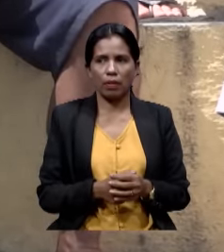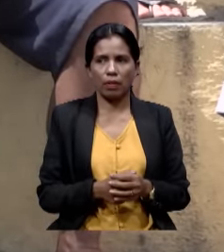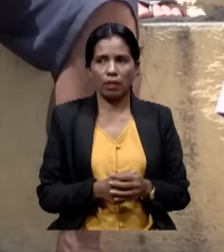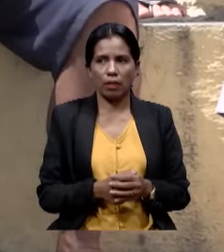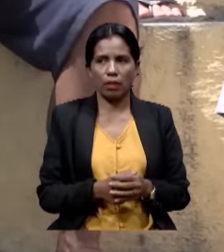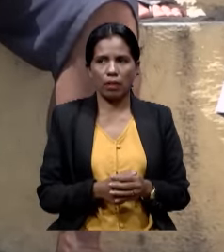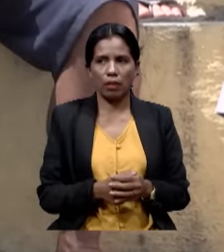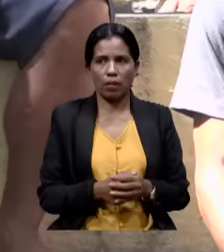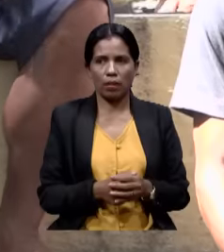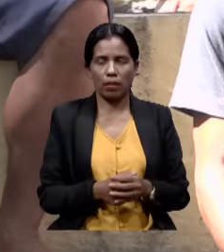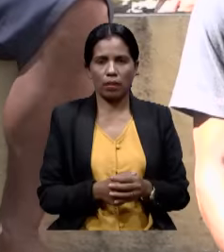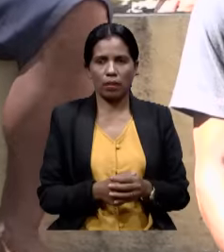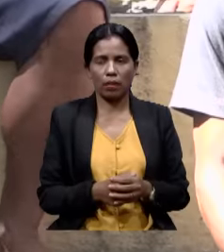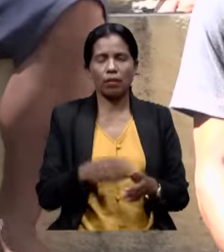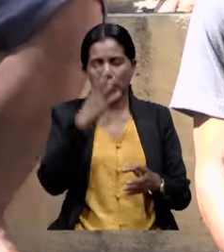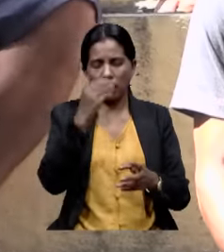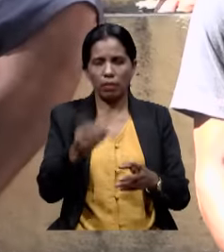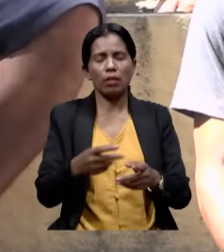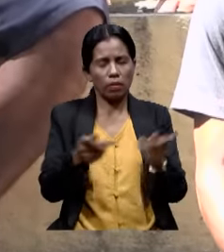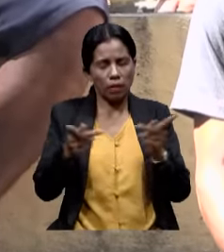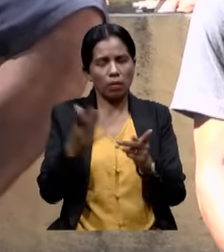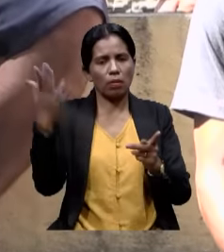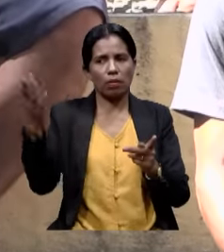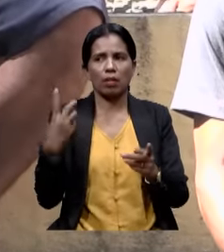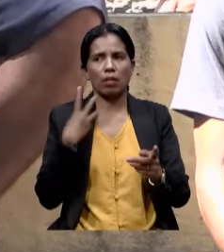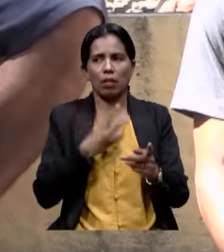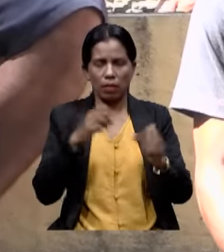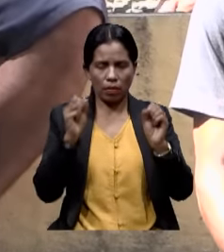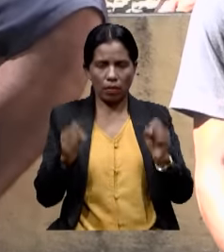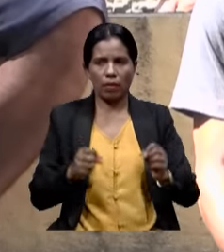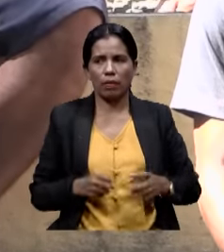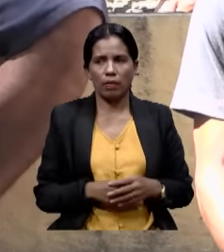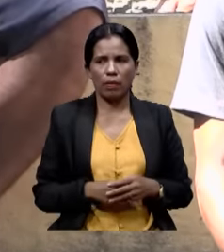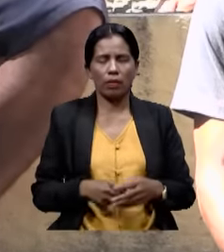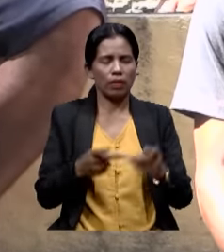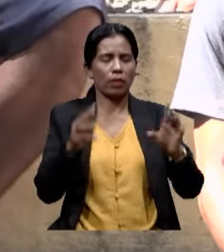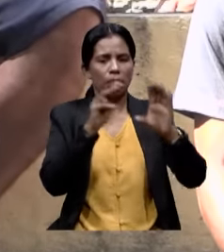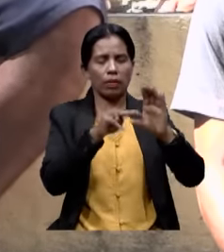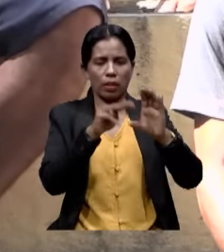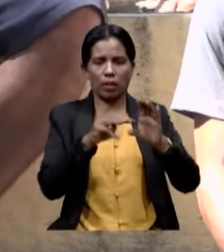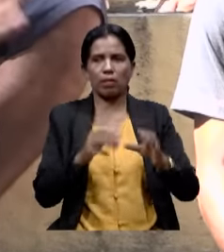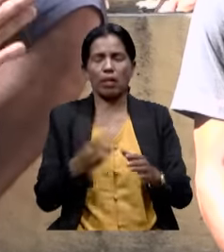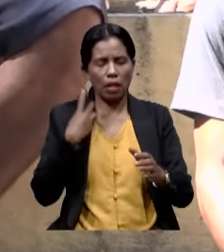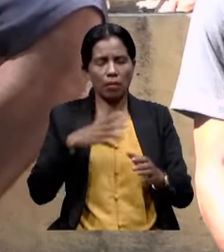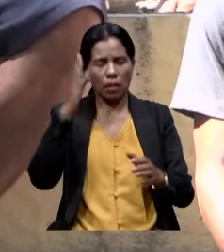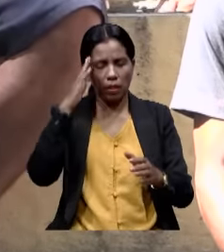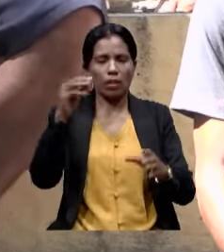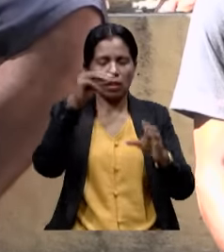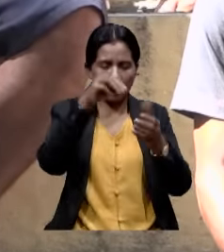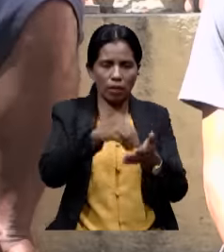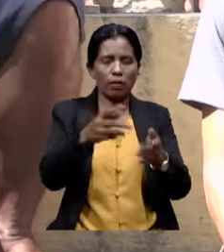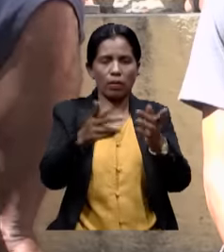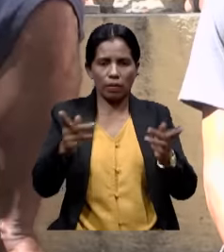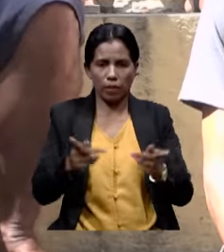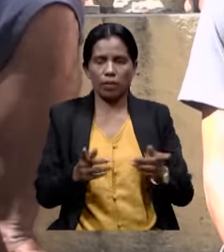lolo ni fo be ha fatin ta fatin ni umaluli amil ko sire kata kire ne be be fatin mercado mercado am taw yi fatin ni ma am